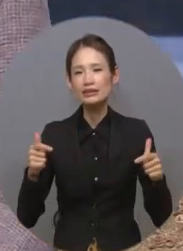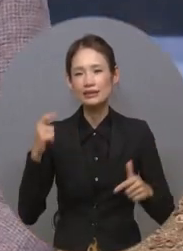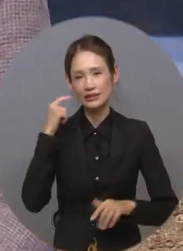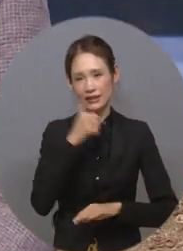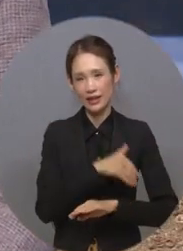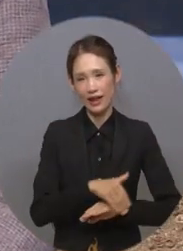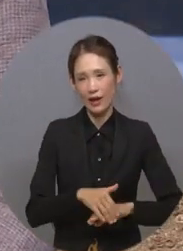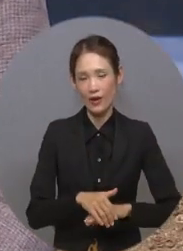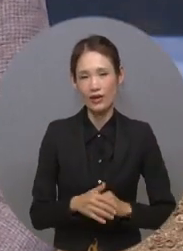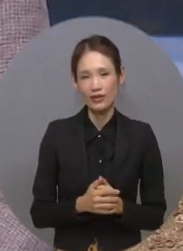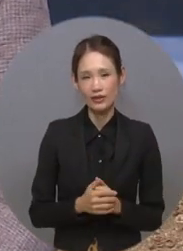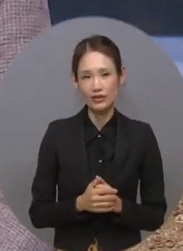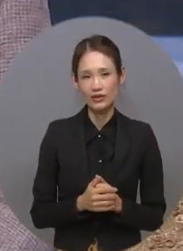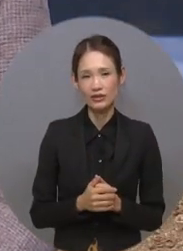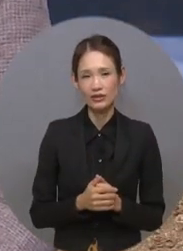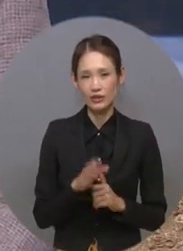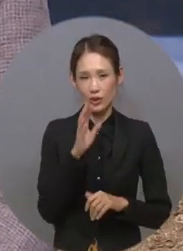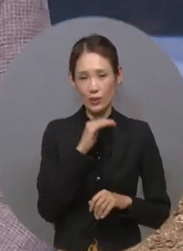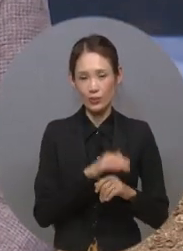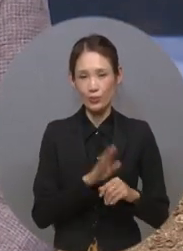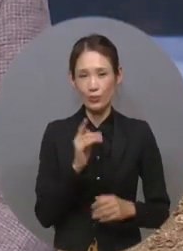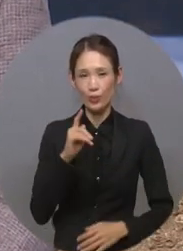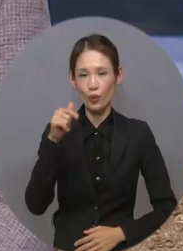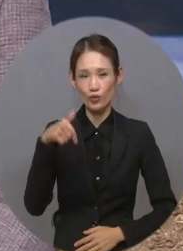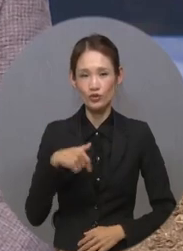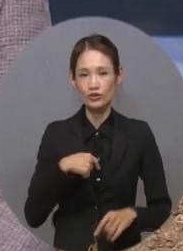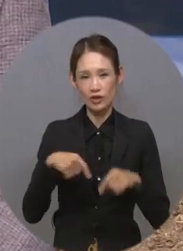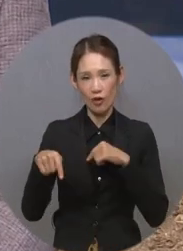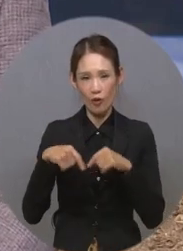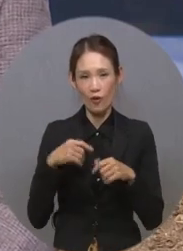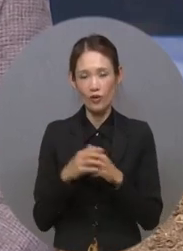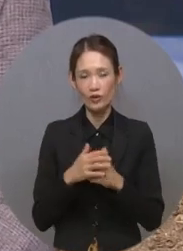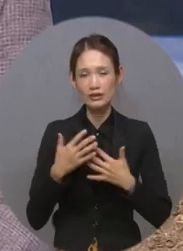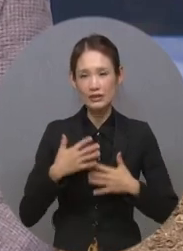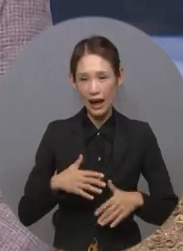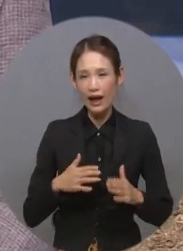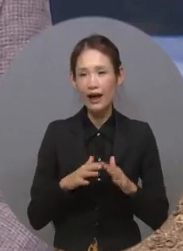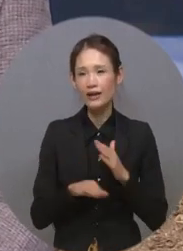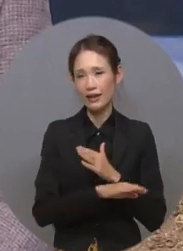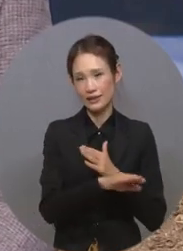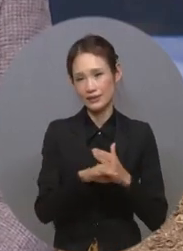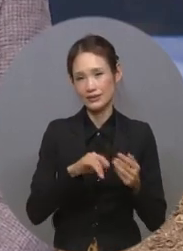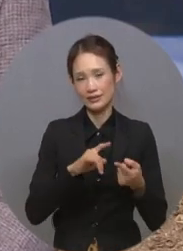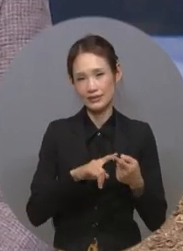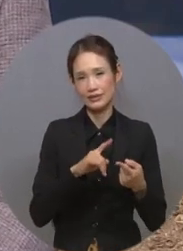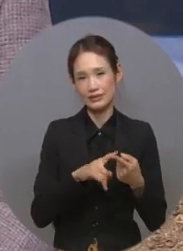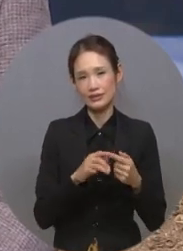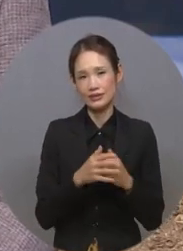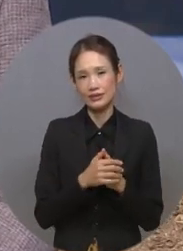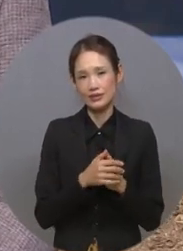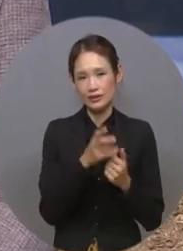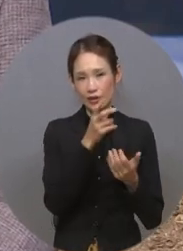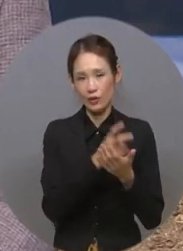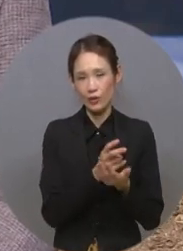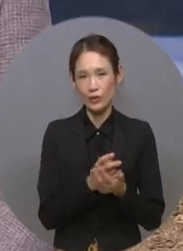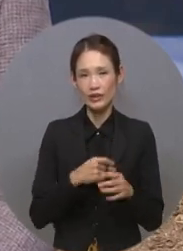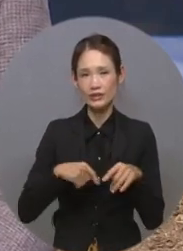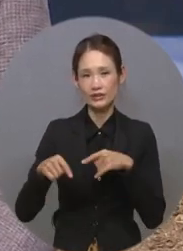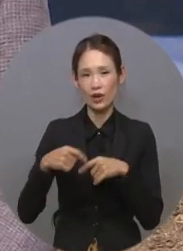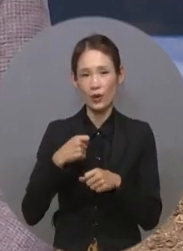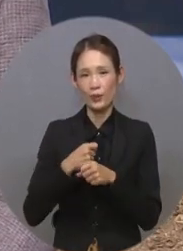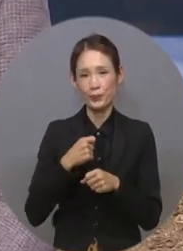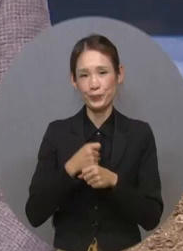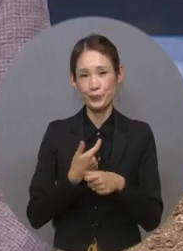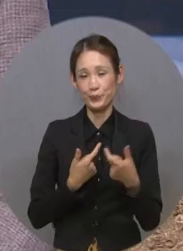보훈 정책이라든지 네. 이 취약계층 네. 분들에 대해서 네. 조례나 정책을 네. 만드신 것 같은데요. 네. 그중에